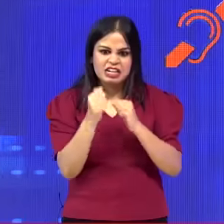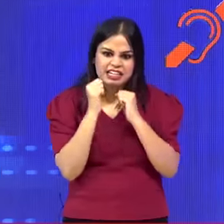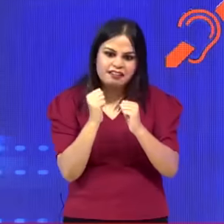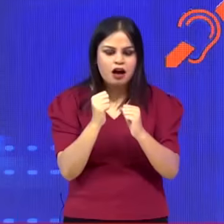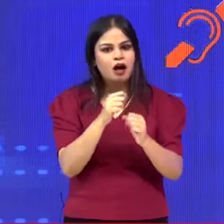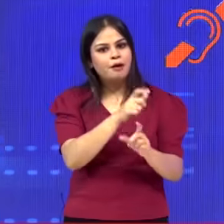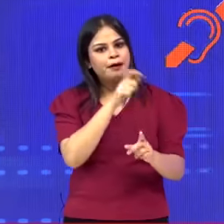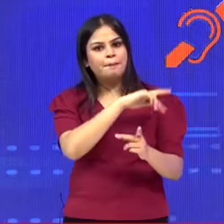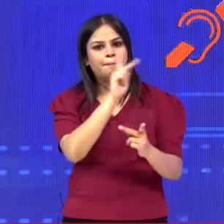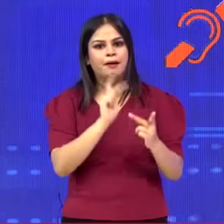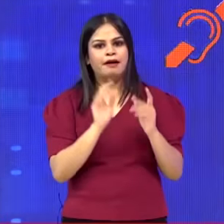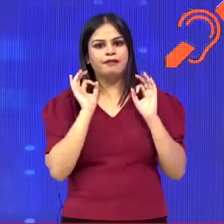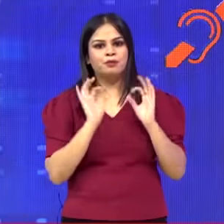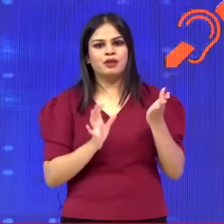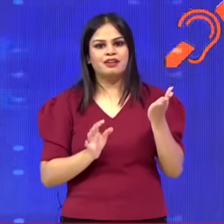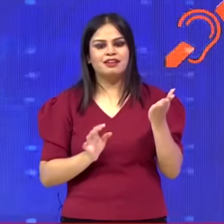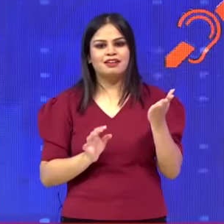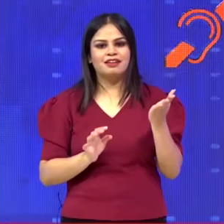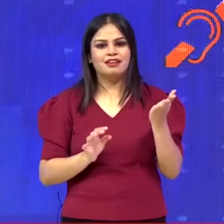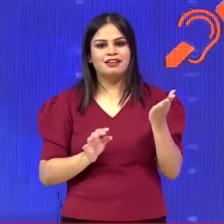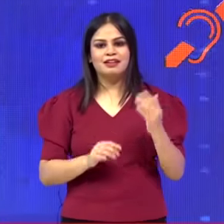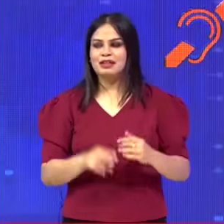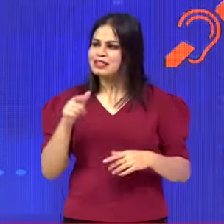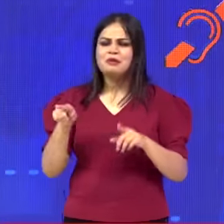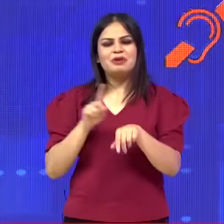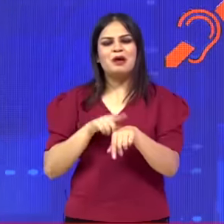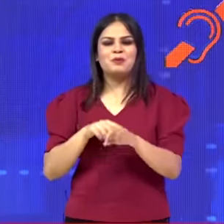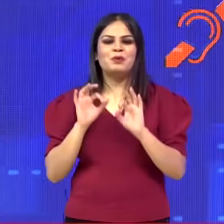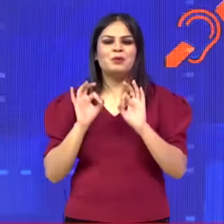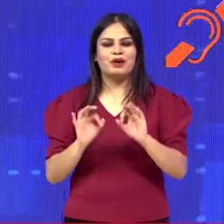है। यू हैड अ ग्रेट टाइम। हम लोग साउथ अफ्रीका के